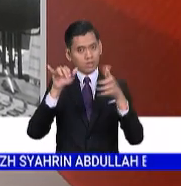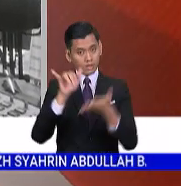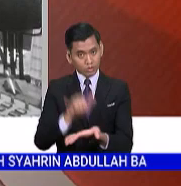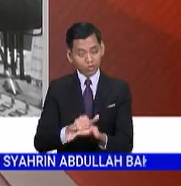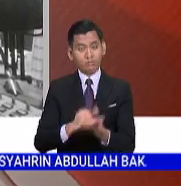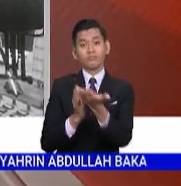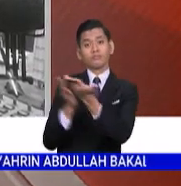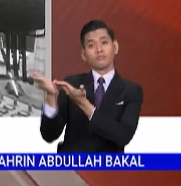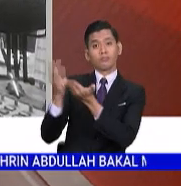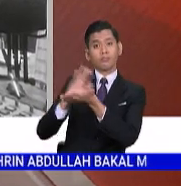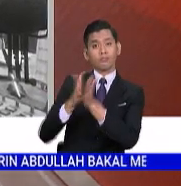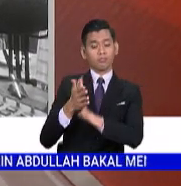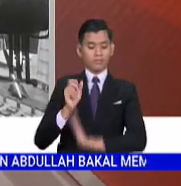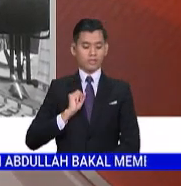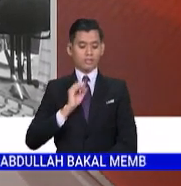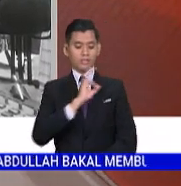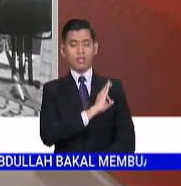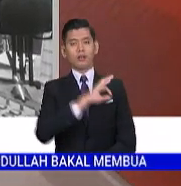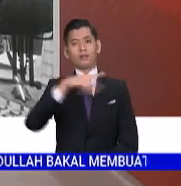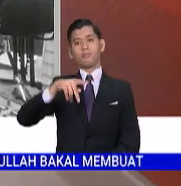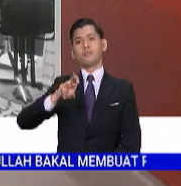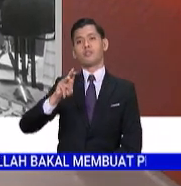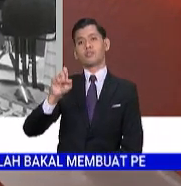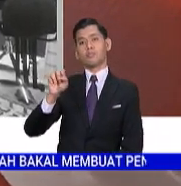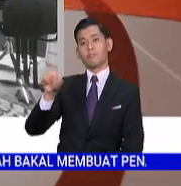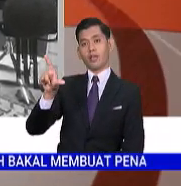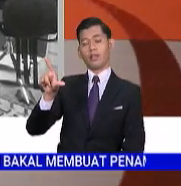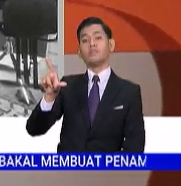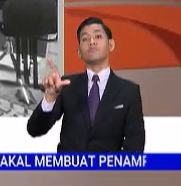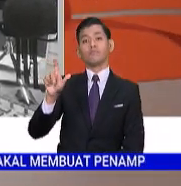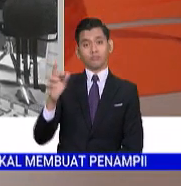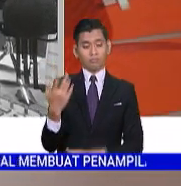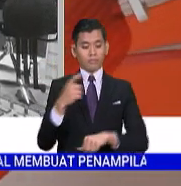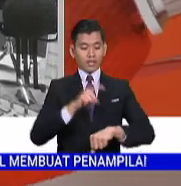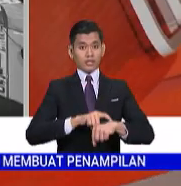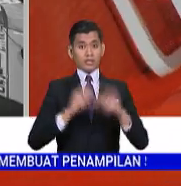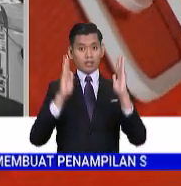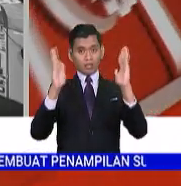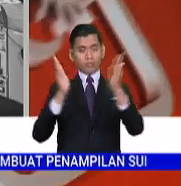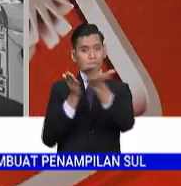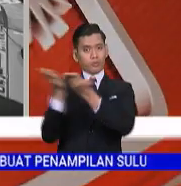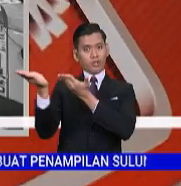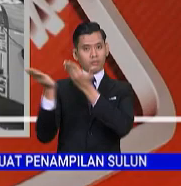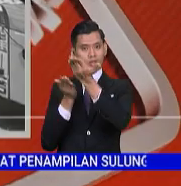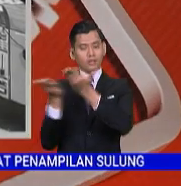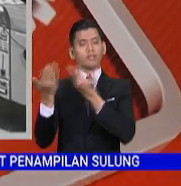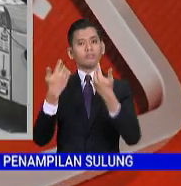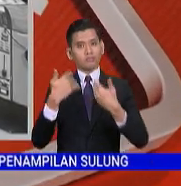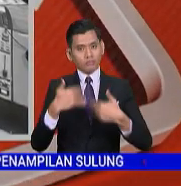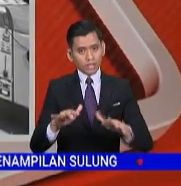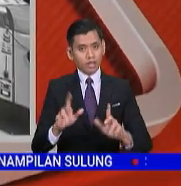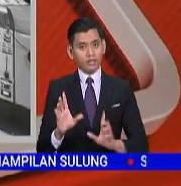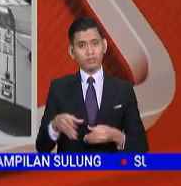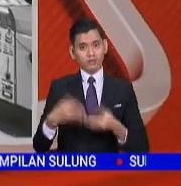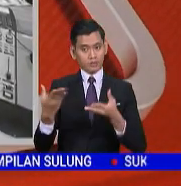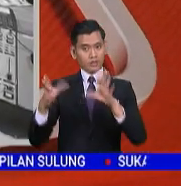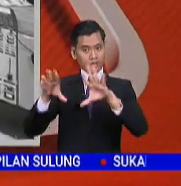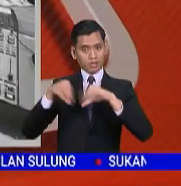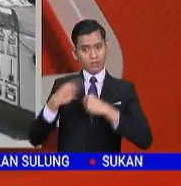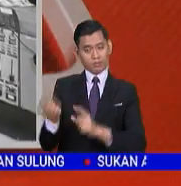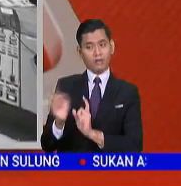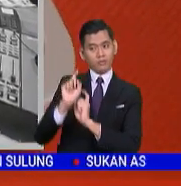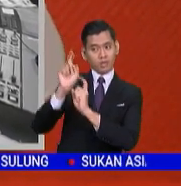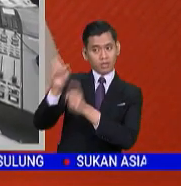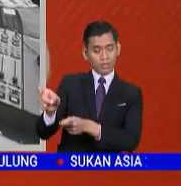berkhidmat sebagai kaki tangan Pismil. Sepanjang perkhidmatannya, Allahyarham antara lain pernah dianugerahkan